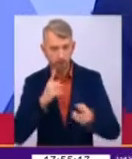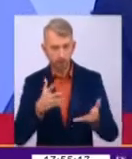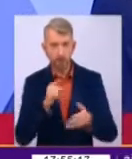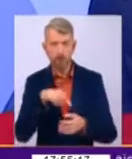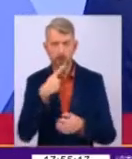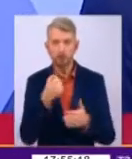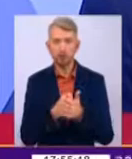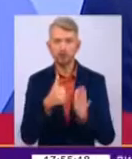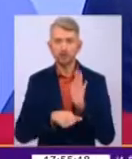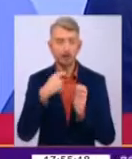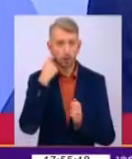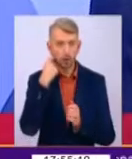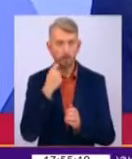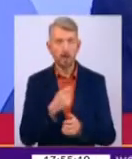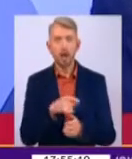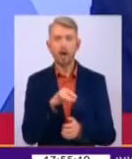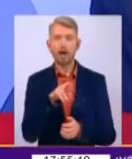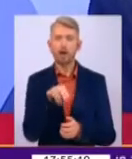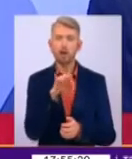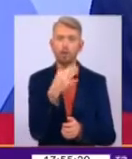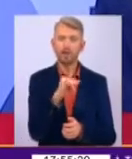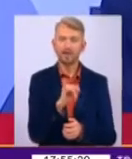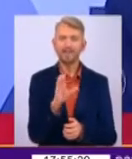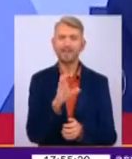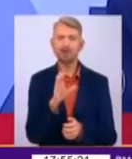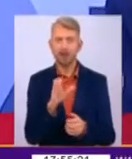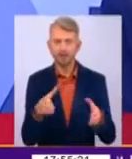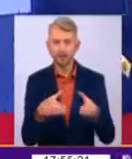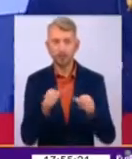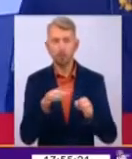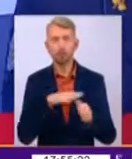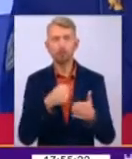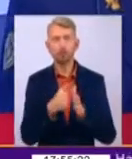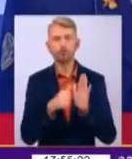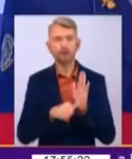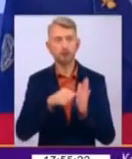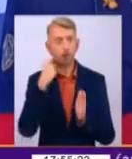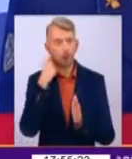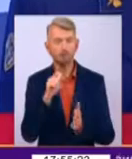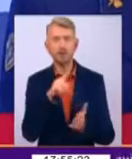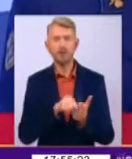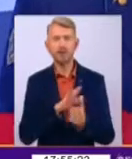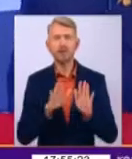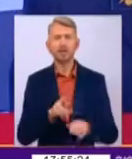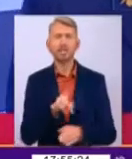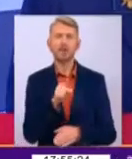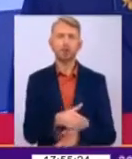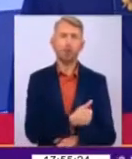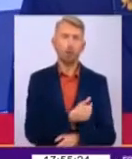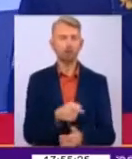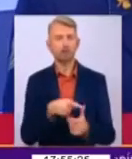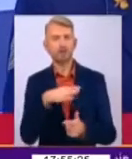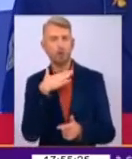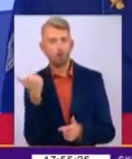до 60 років. Тобто рядовий сержантський склад може до 60 років, і питання не тільки, як він хоче чи не